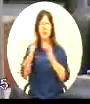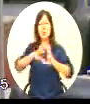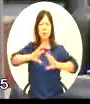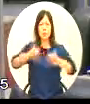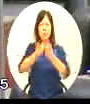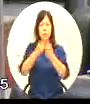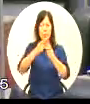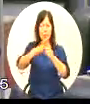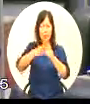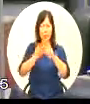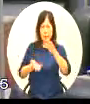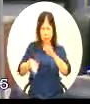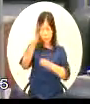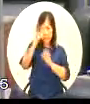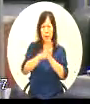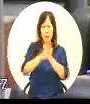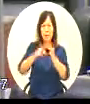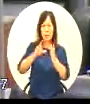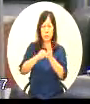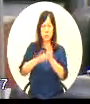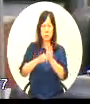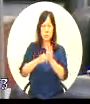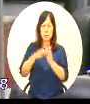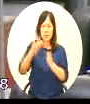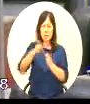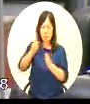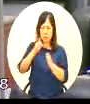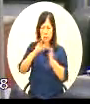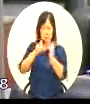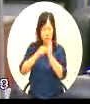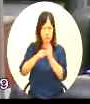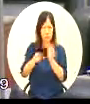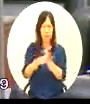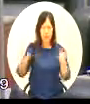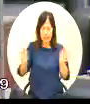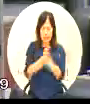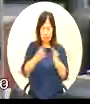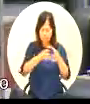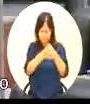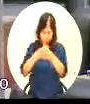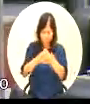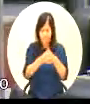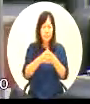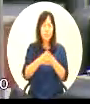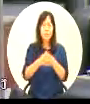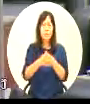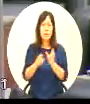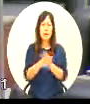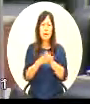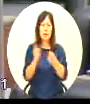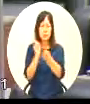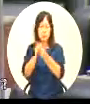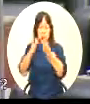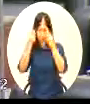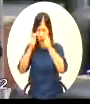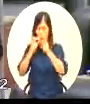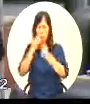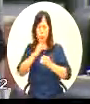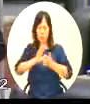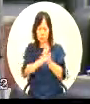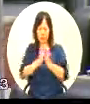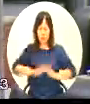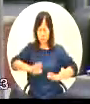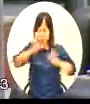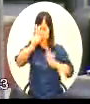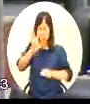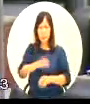半的机会。那也利用这一次的机会，好好的大家同心同力，一起把我们的高雄变得更进步，让